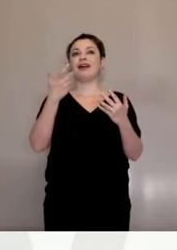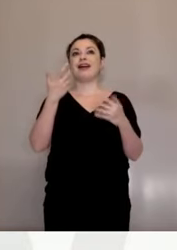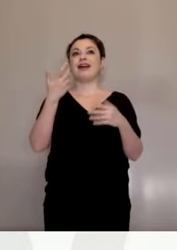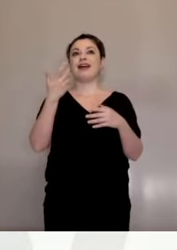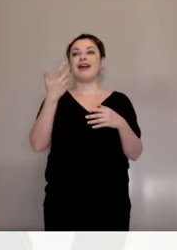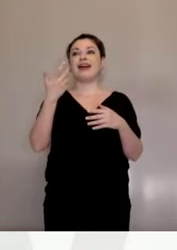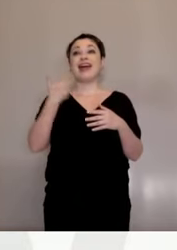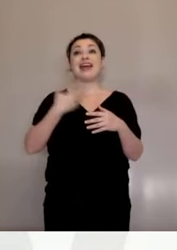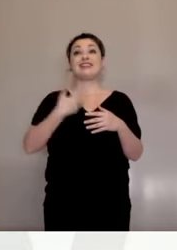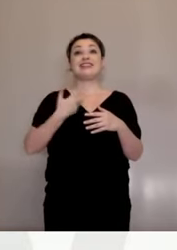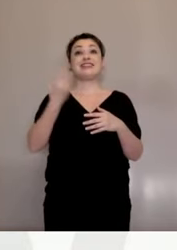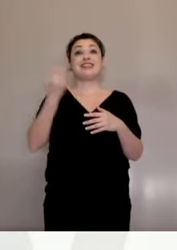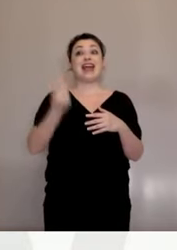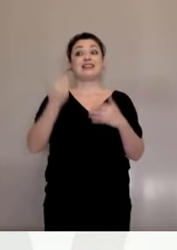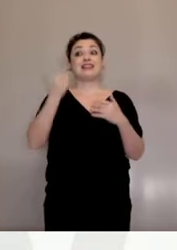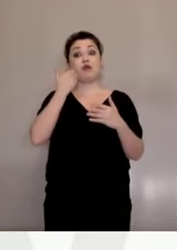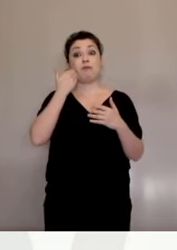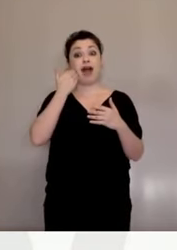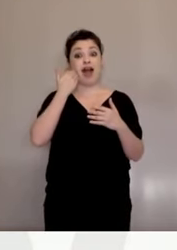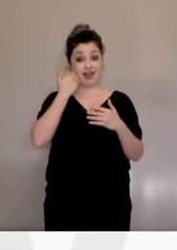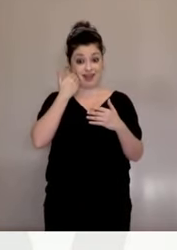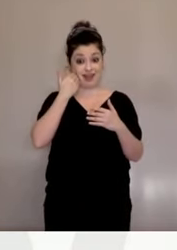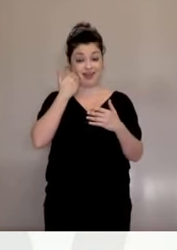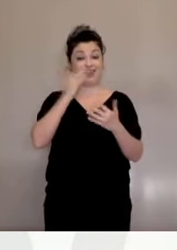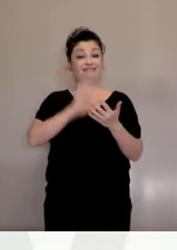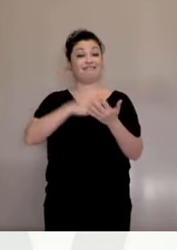dell'esistenza umana